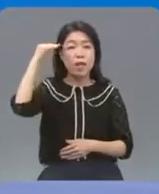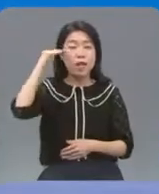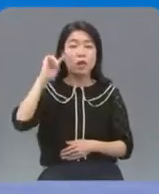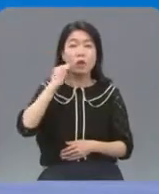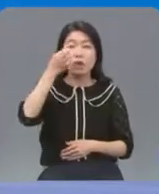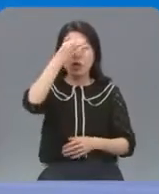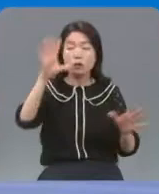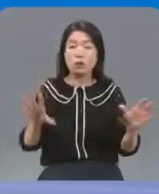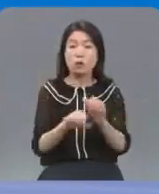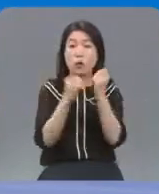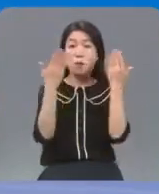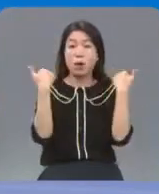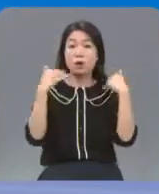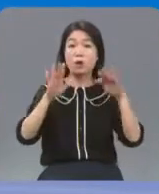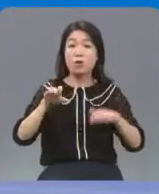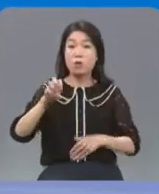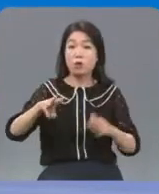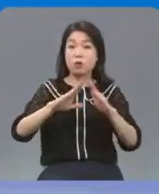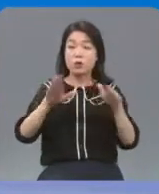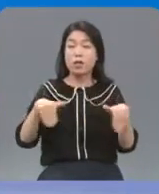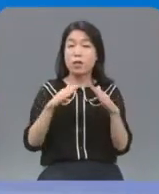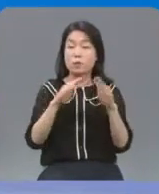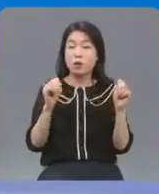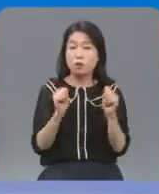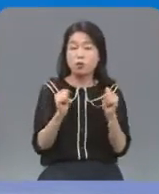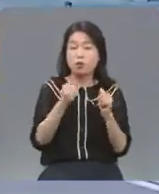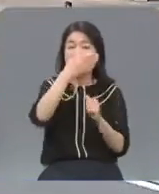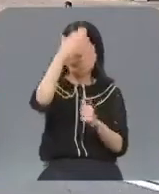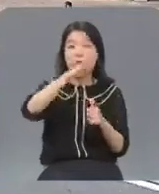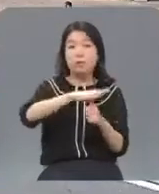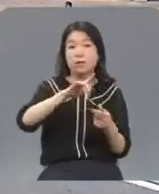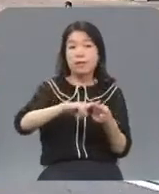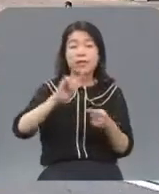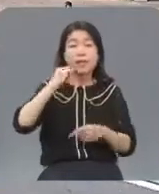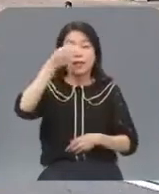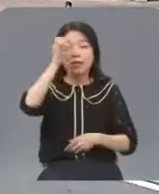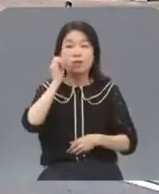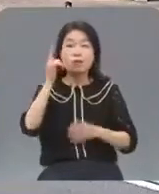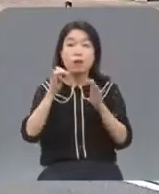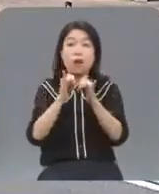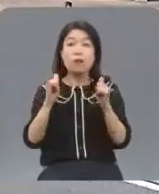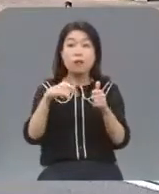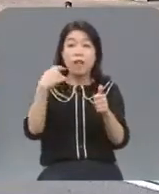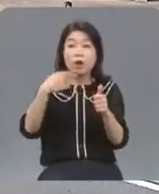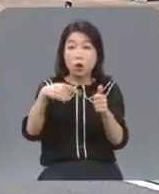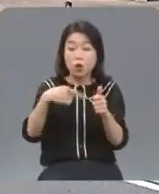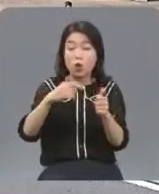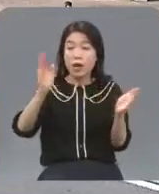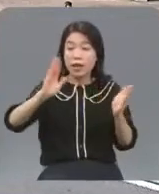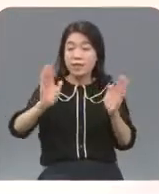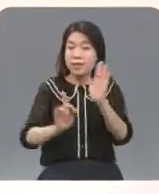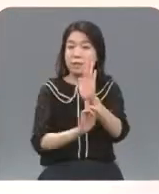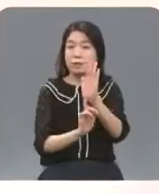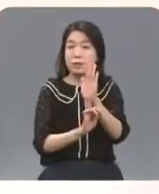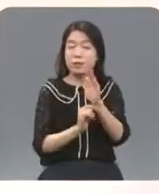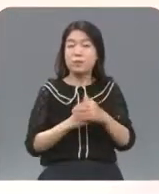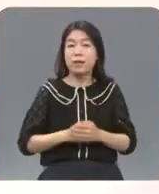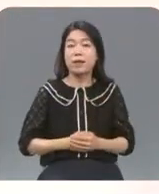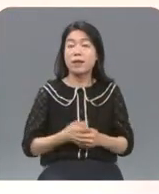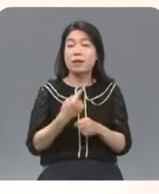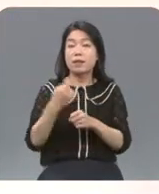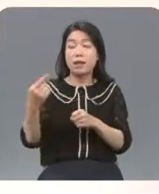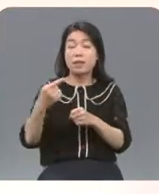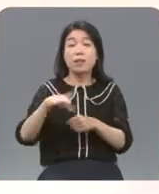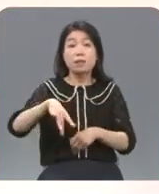한국예술종합학교 가 광주 전남북 청소년을 대상으로 예술 영재 교육생을 모집합니다 한예종 은 내년